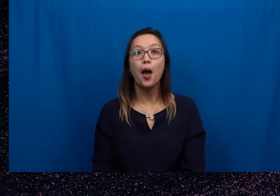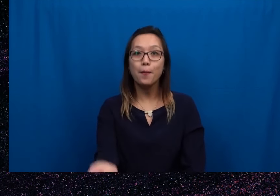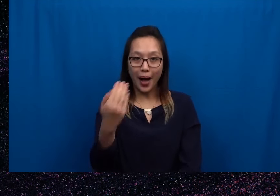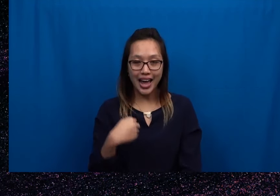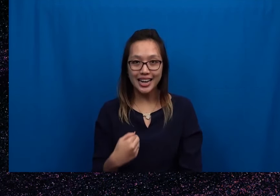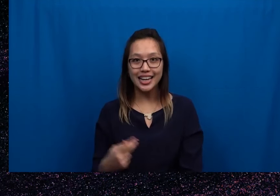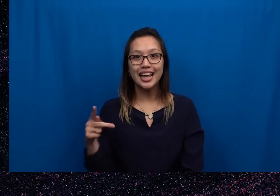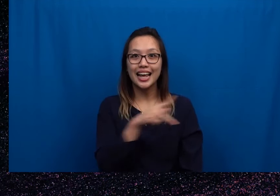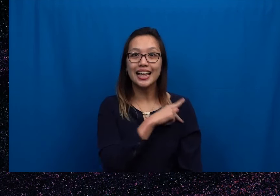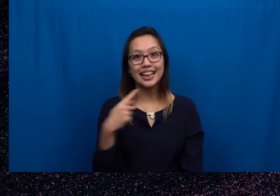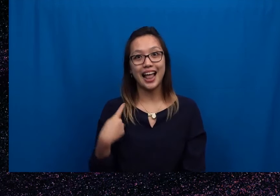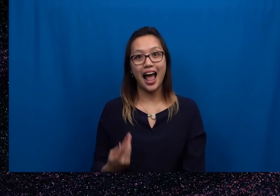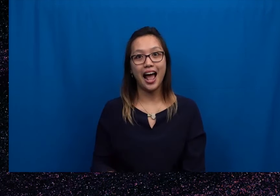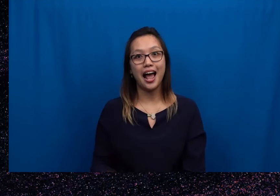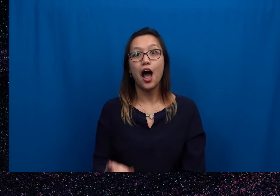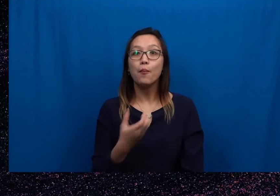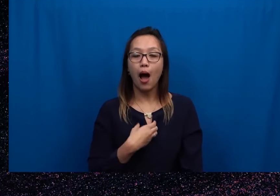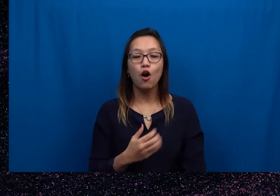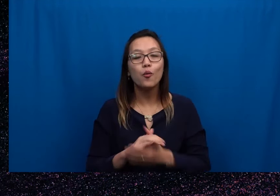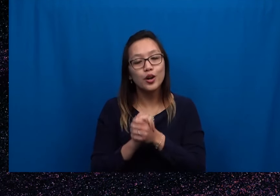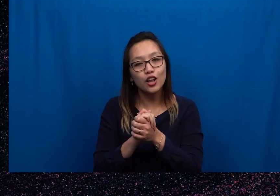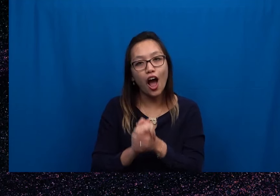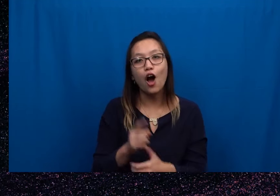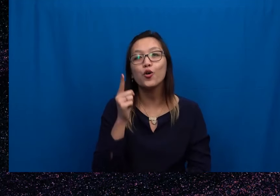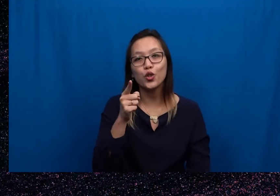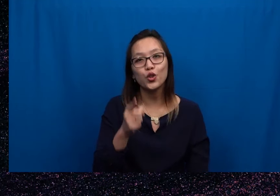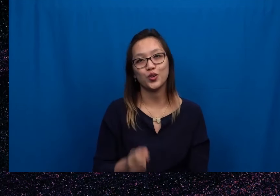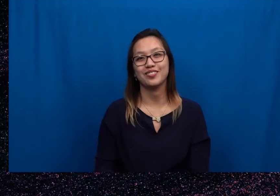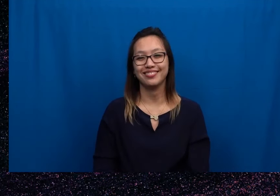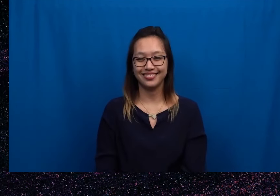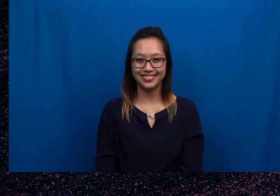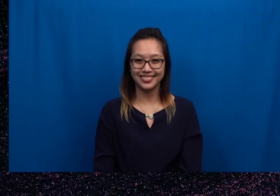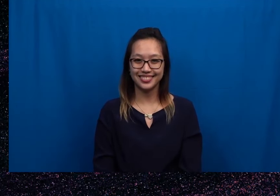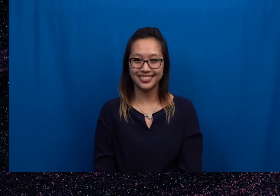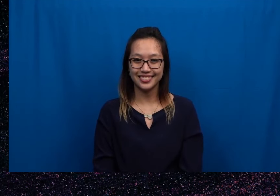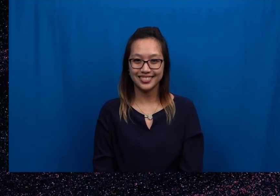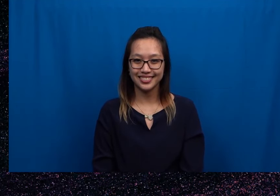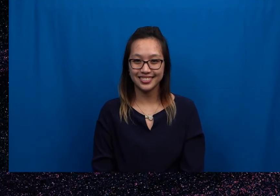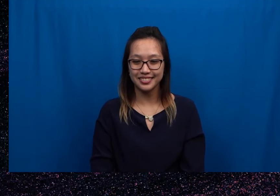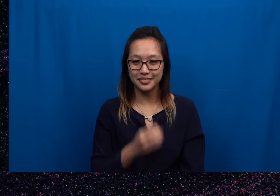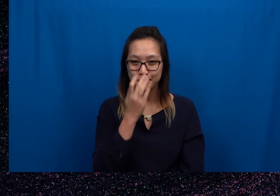Anda sekalian dan anggota keluarga atau teman-teman yang di sekitar Anda boleh